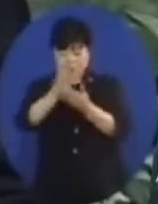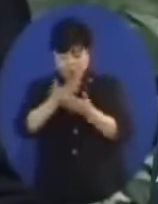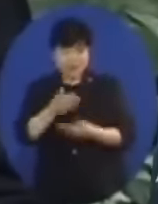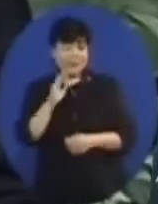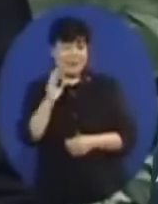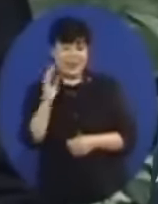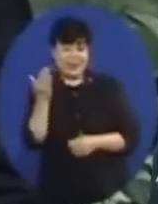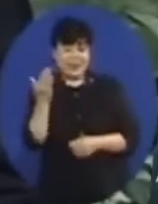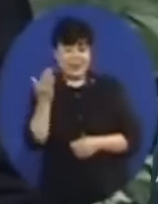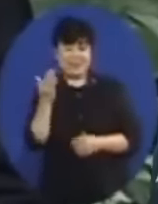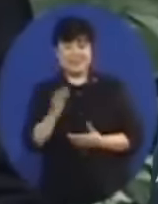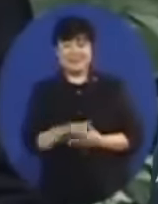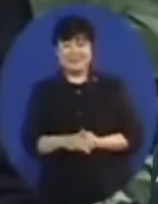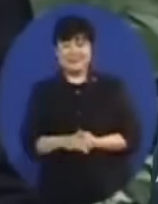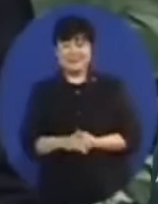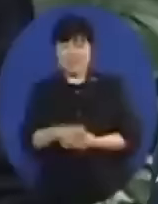것이니까.